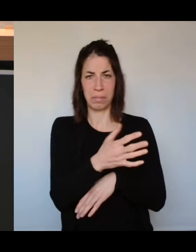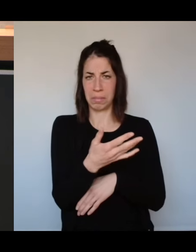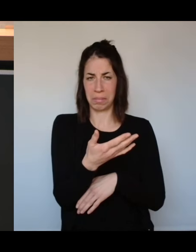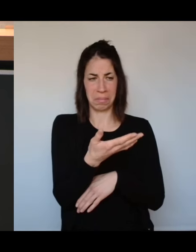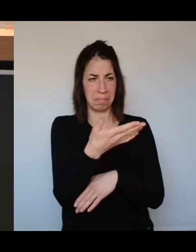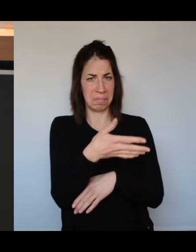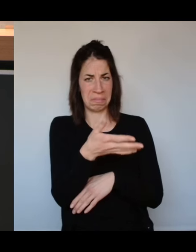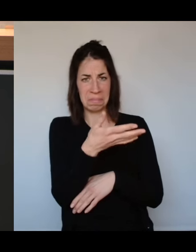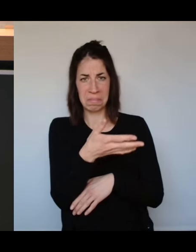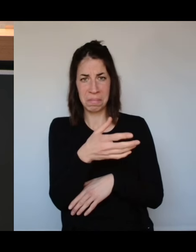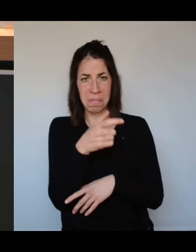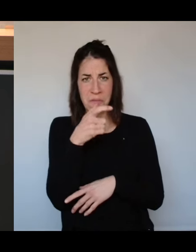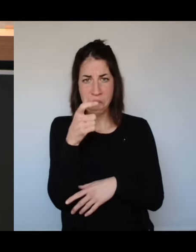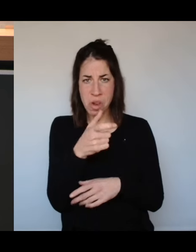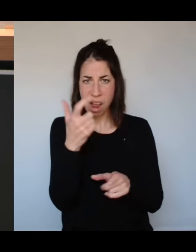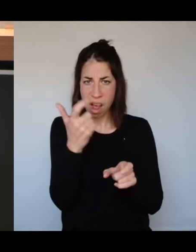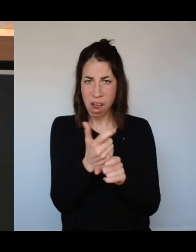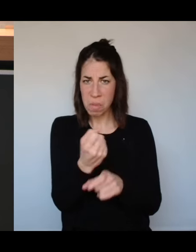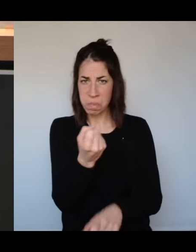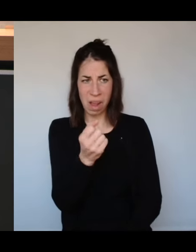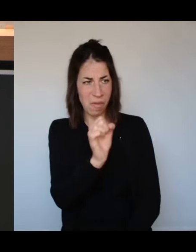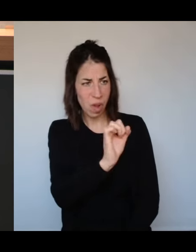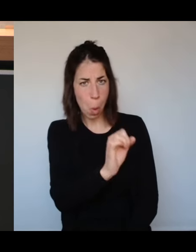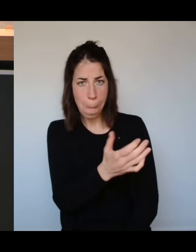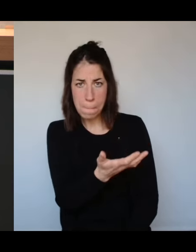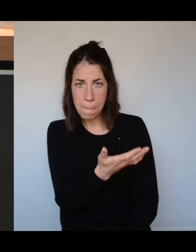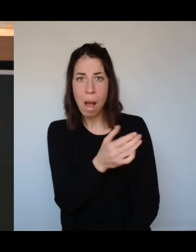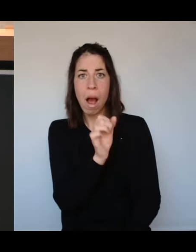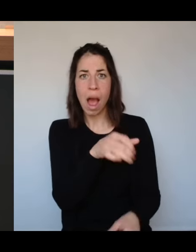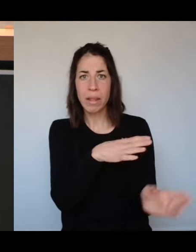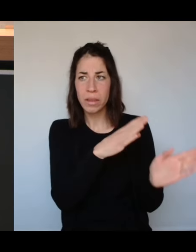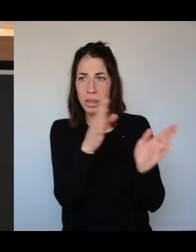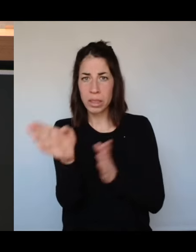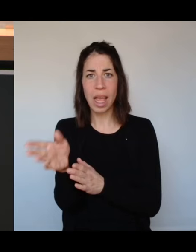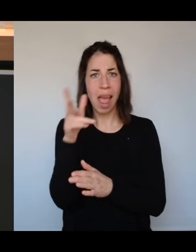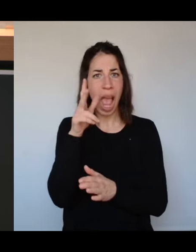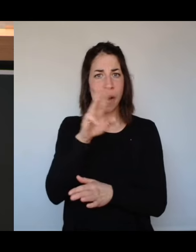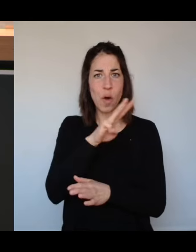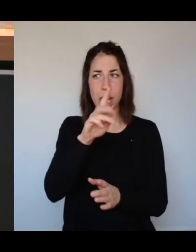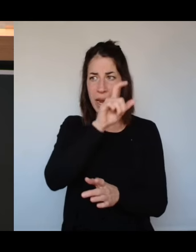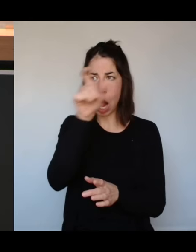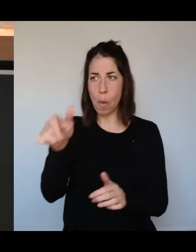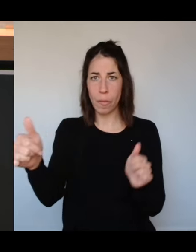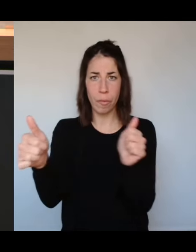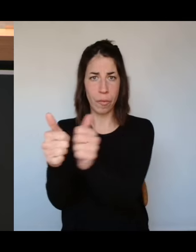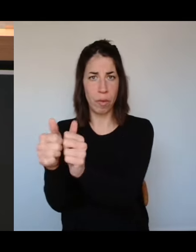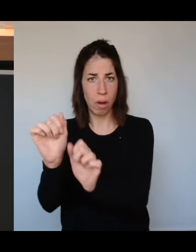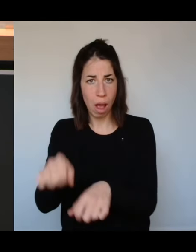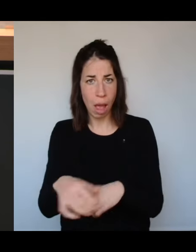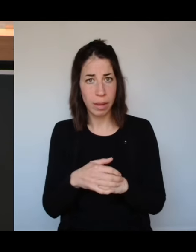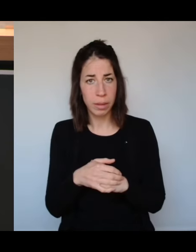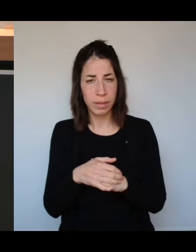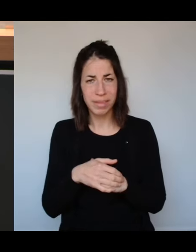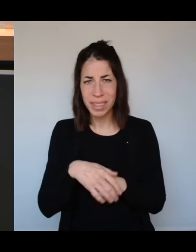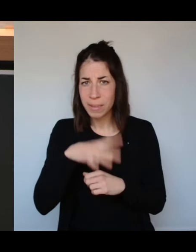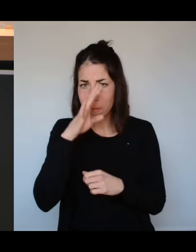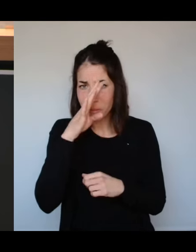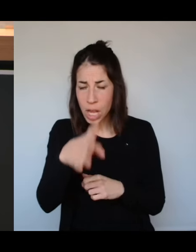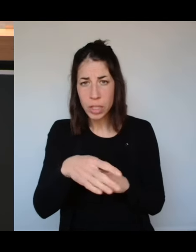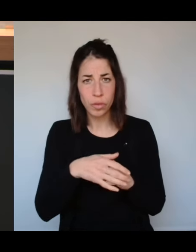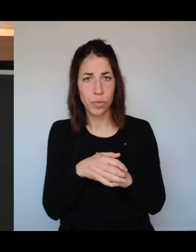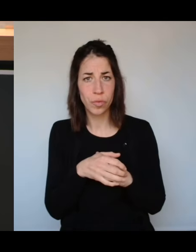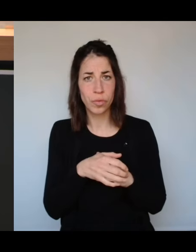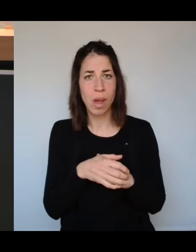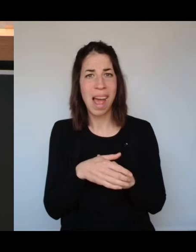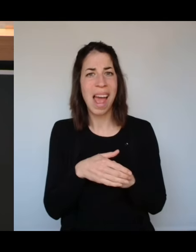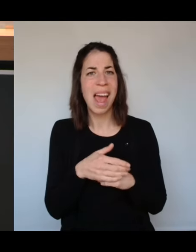Woldeit setzen. Das ist doch Unfug. Herrschaft des Rechts, das hört sich wahnsinnig zackig an. Aber